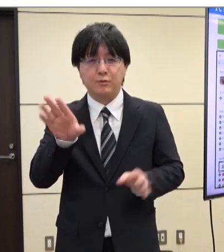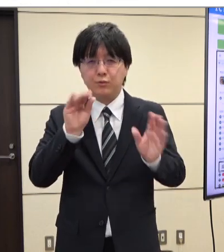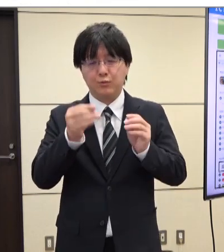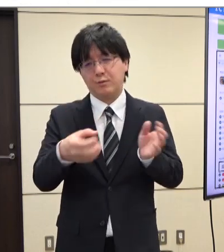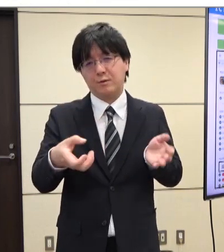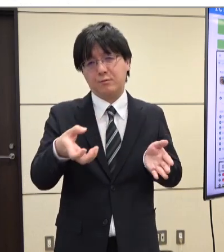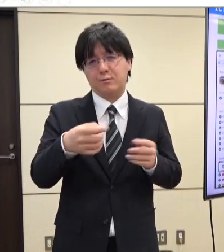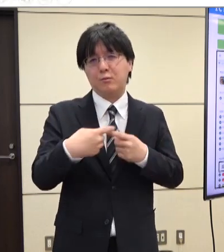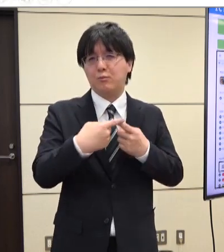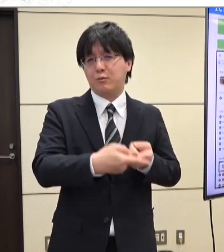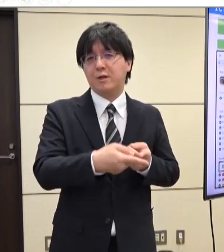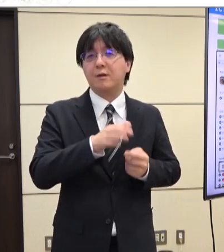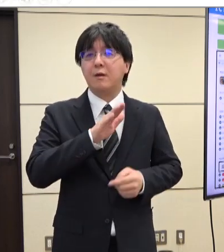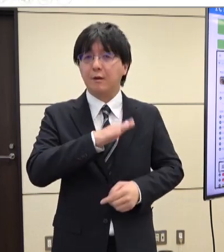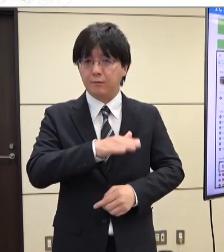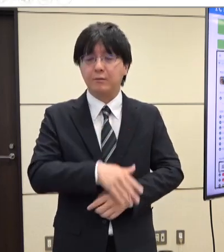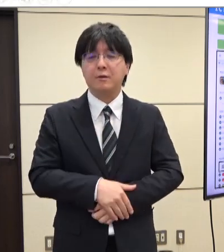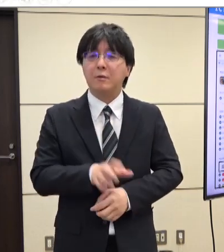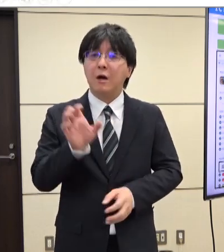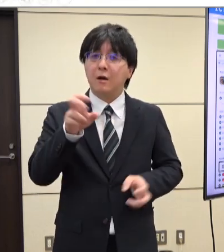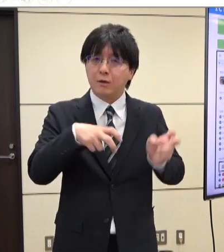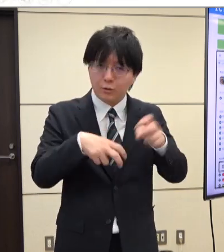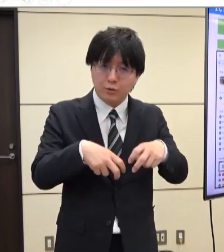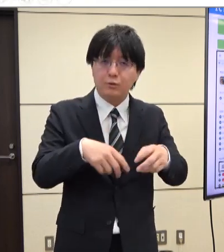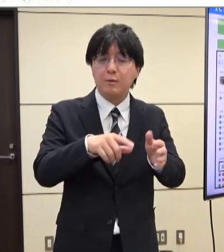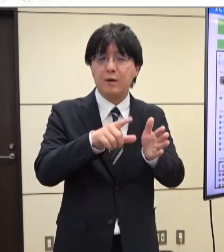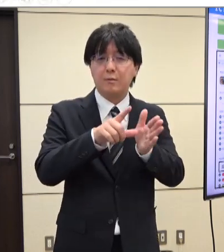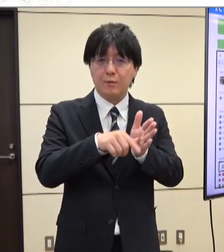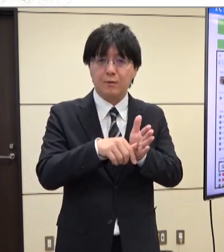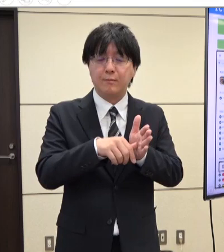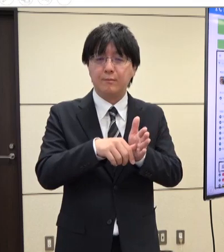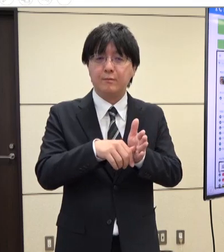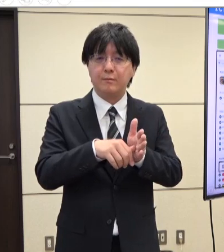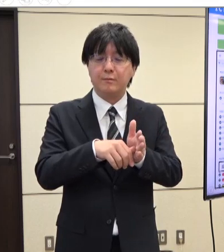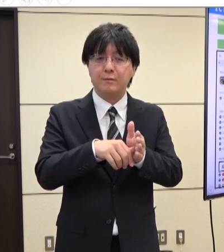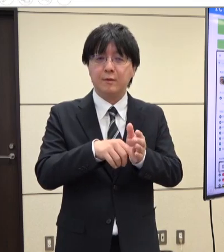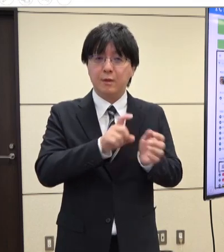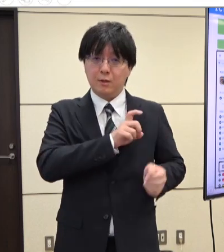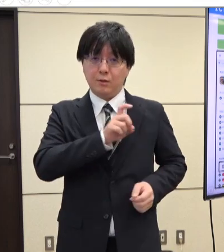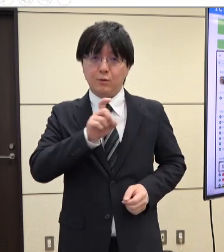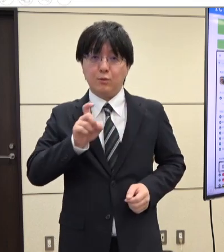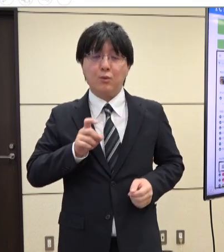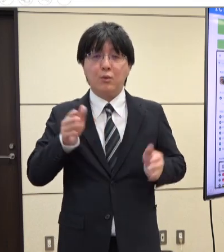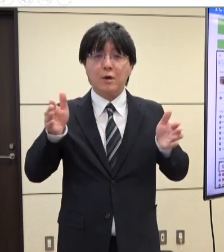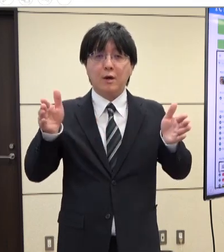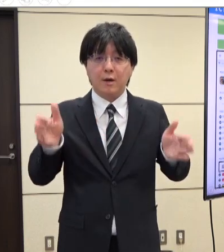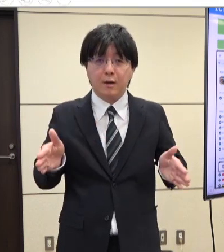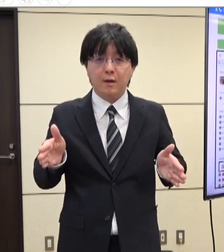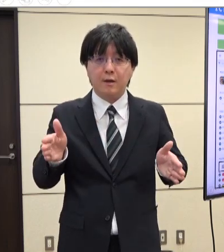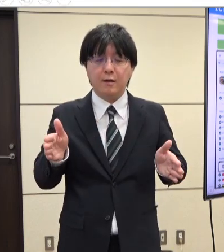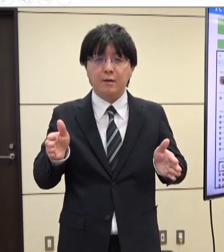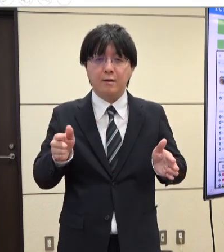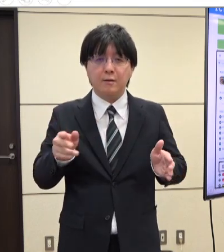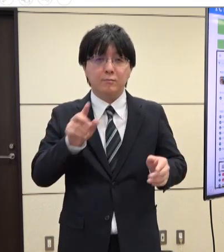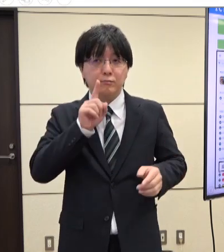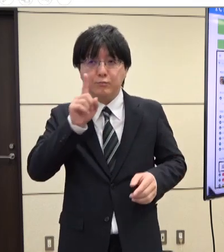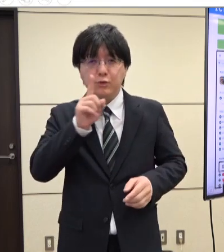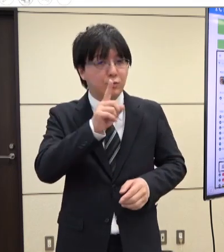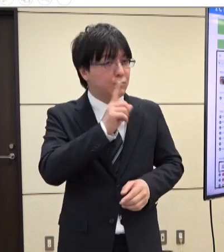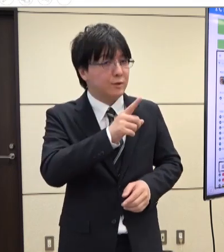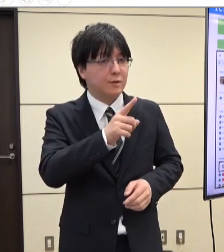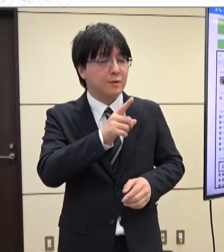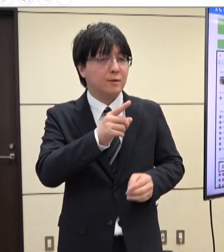、例えば熊であれば、この10日間の出没の状況を知りたいという場合にはです